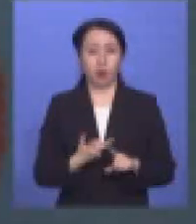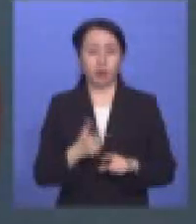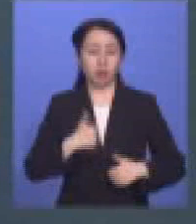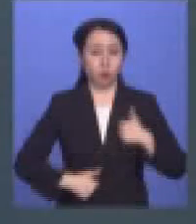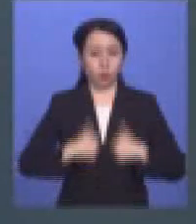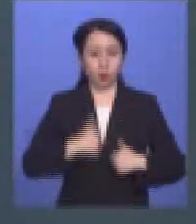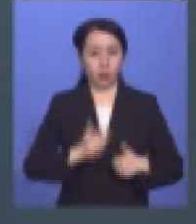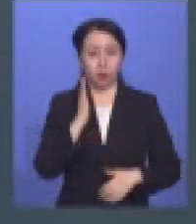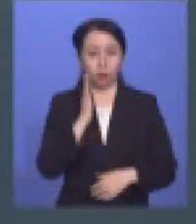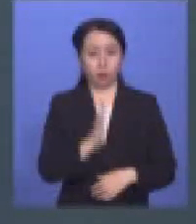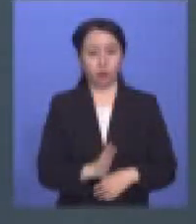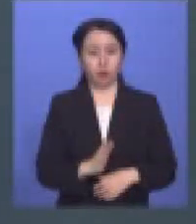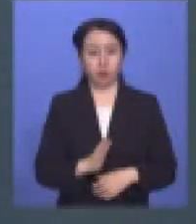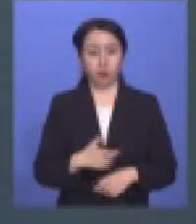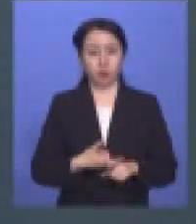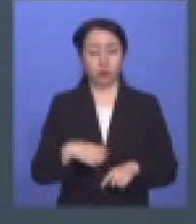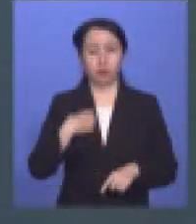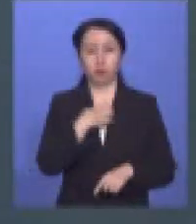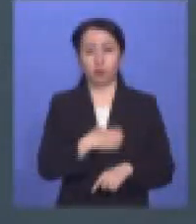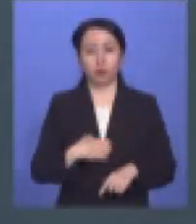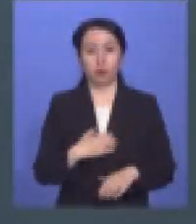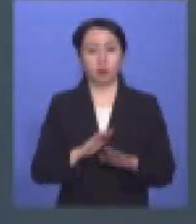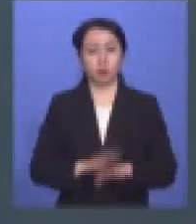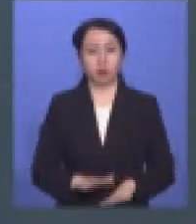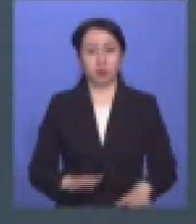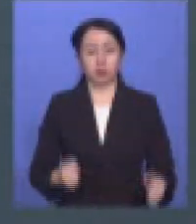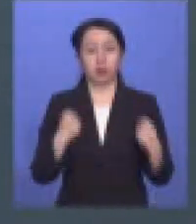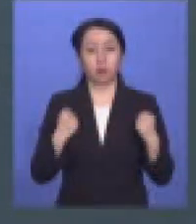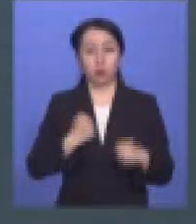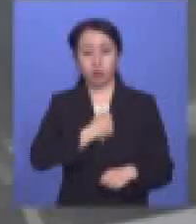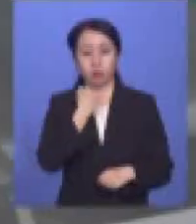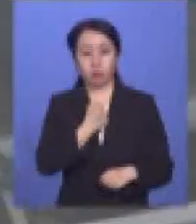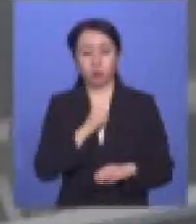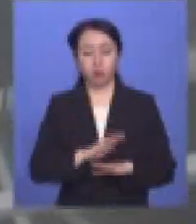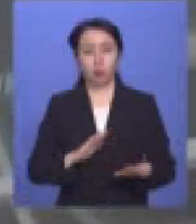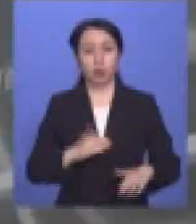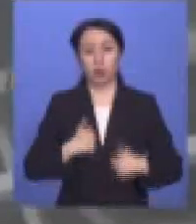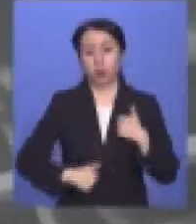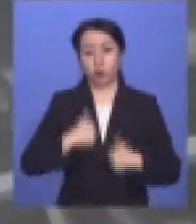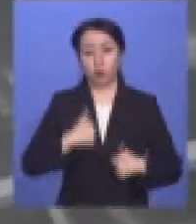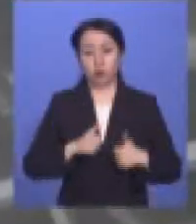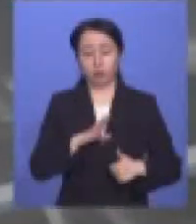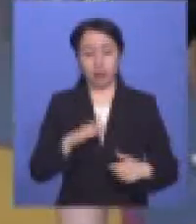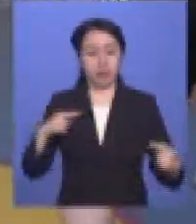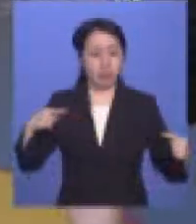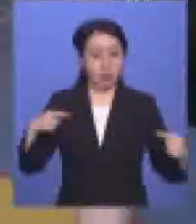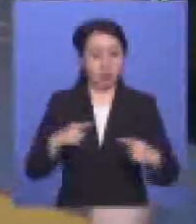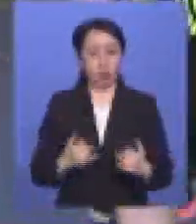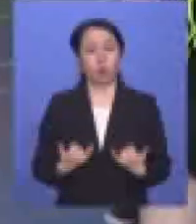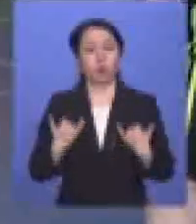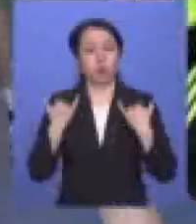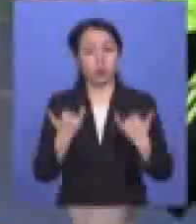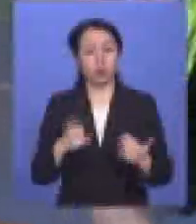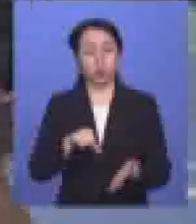этот турнир будет о себе, большую роль сыграет в детском спорте, также и в взрослом спорте играет он. Турнир прошел в атмосфере соперничества и уважения.